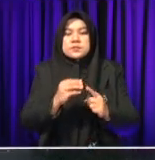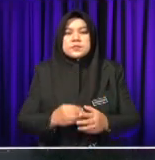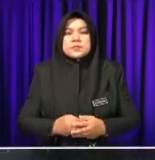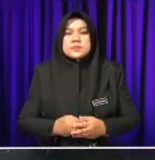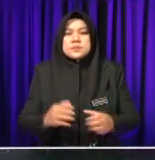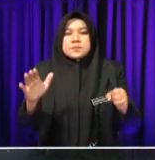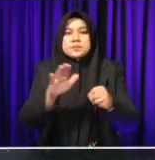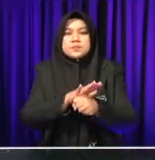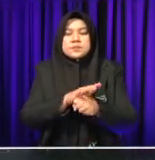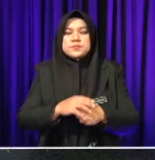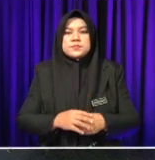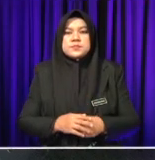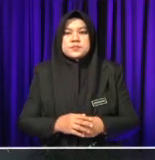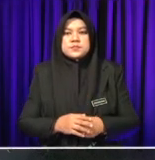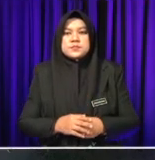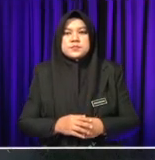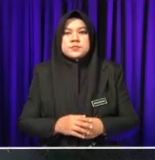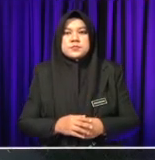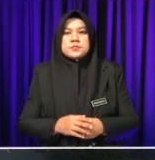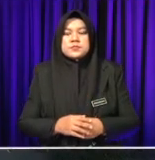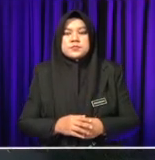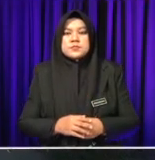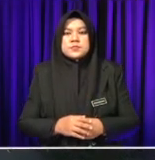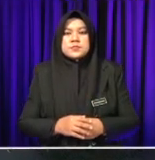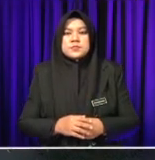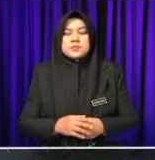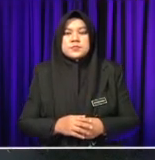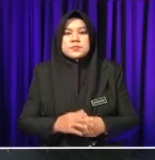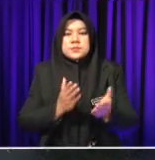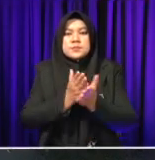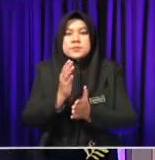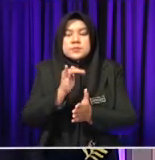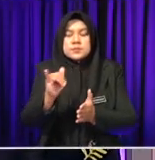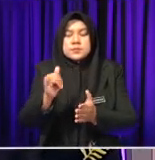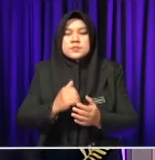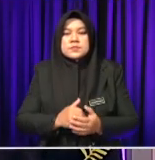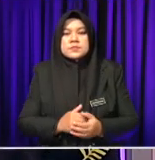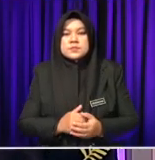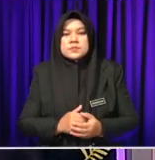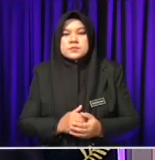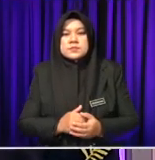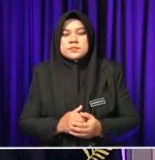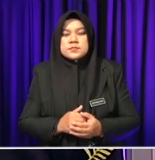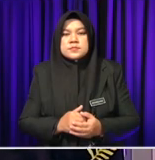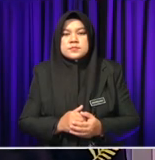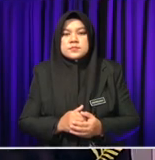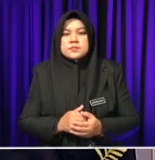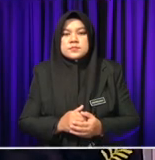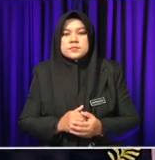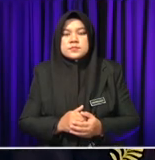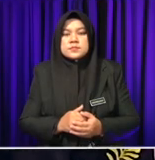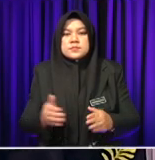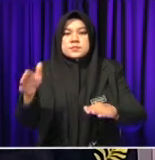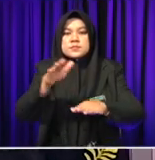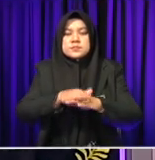penuh okey terbaik nak jadi terbaik juga okey jawab soalan seterusnya okey yang seterusnya Cuba kita lihat di sini CBA Tengok Ya okey asas